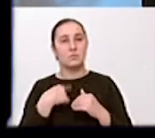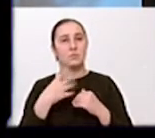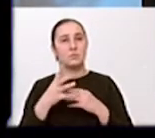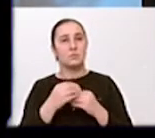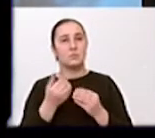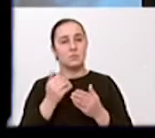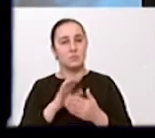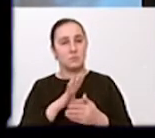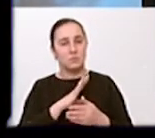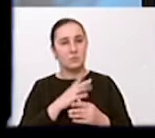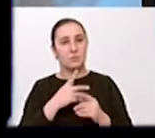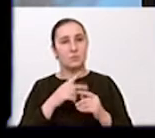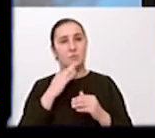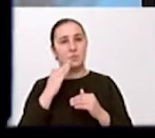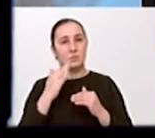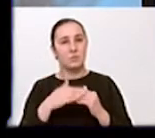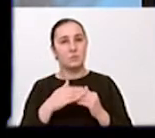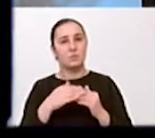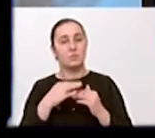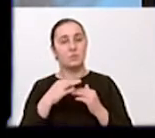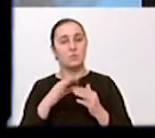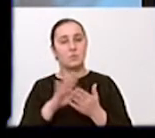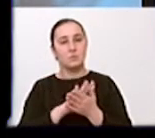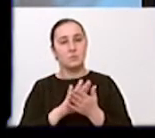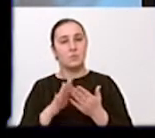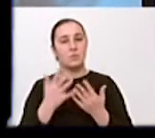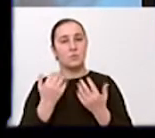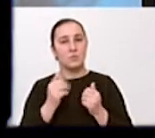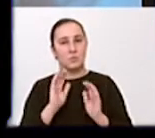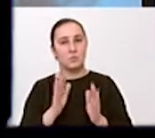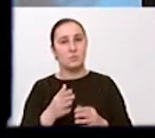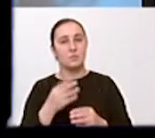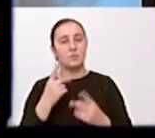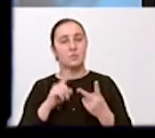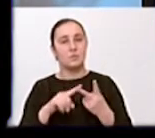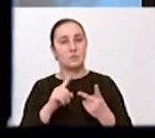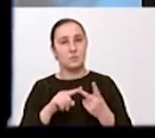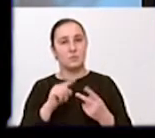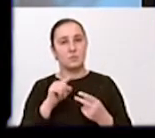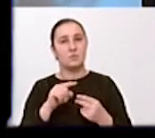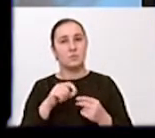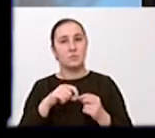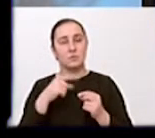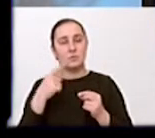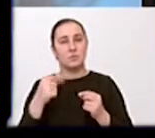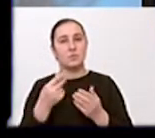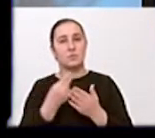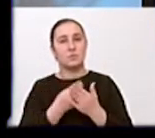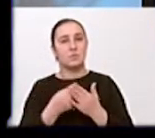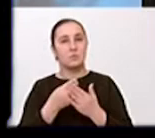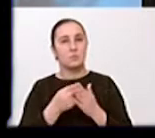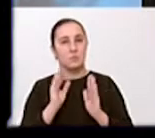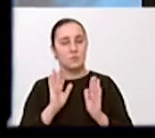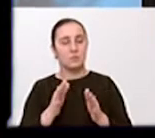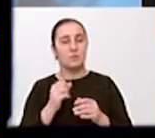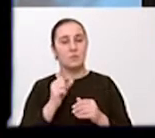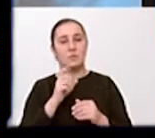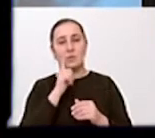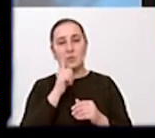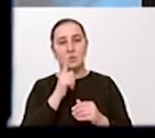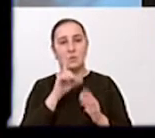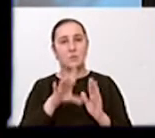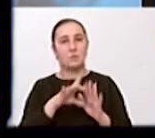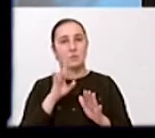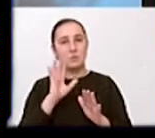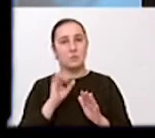chiqqan edik. Demak, yaqinlashtirib olib tozalab oldik. Endi ikkinchi bargini chizib olamiz. Yana qalamni